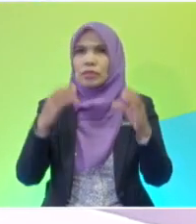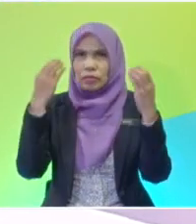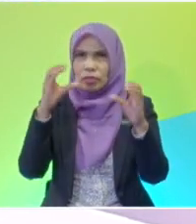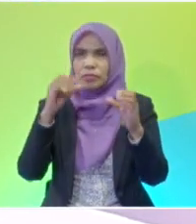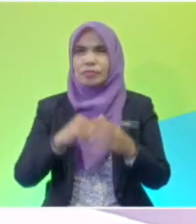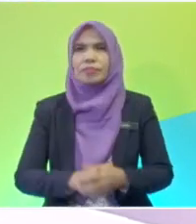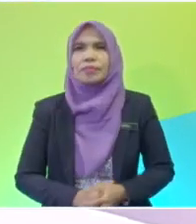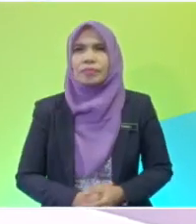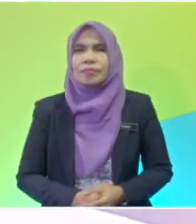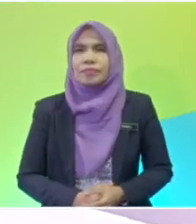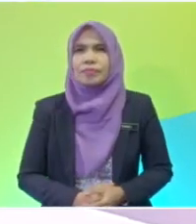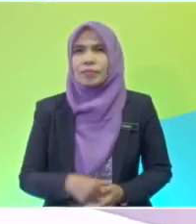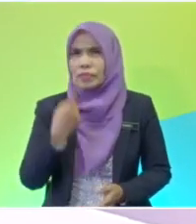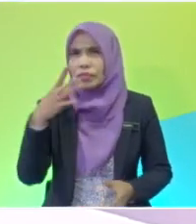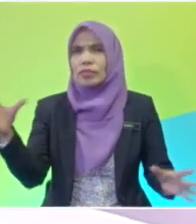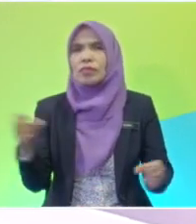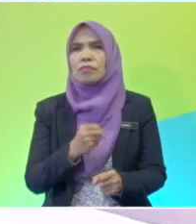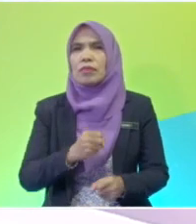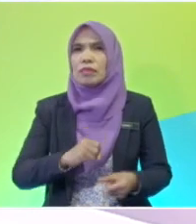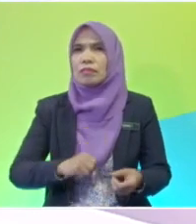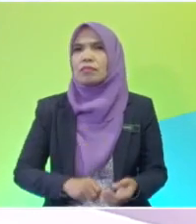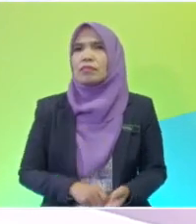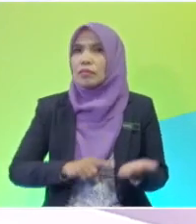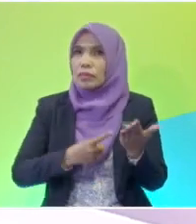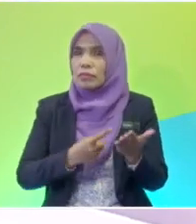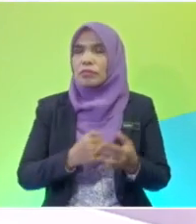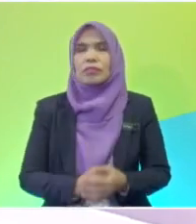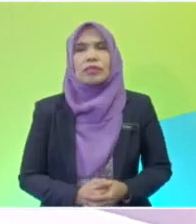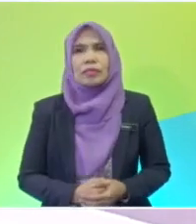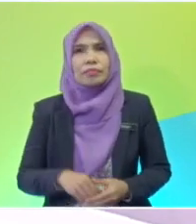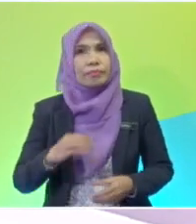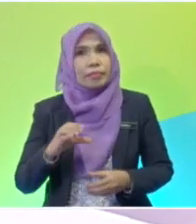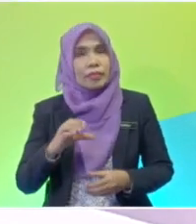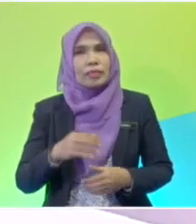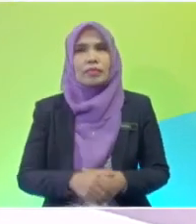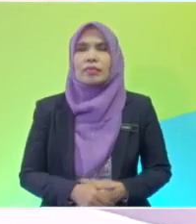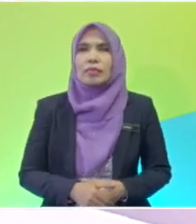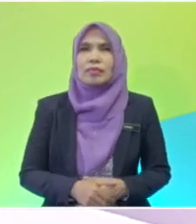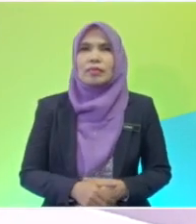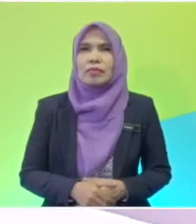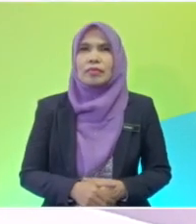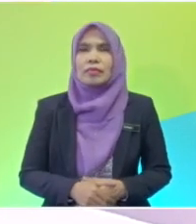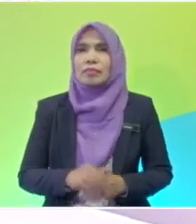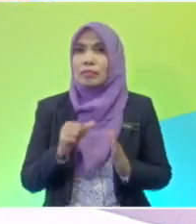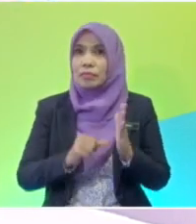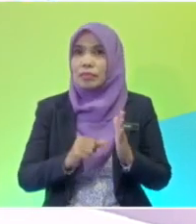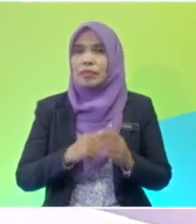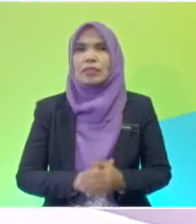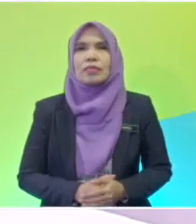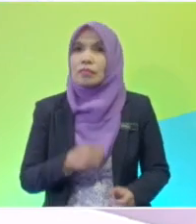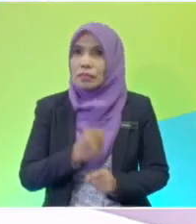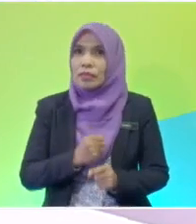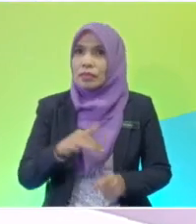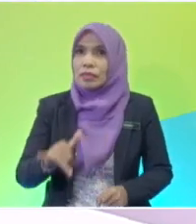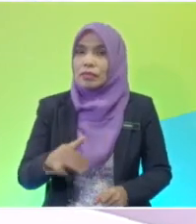kita dapat balik keyakinan kita untuk kita dapat balik eee kecerdasan kita disiplin Apakah kejadian sesuai dan bagaimana kita hadapi